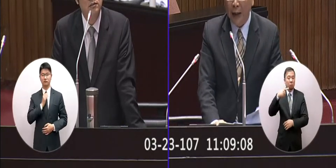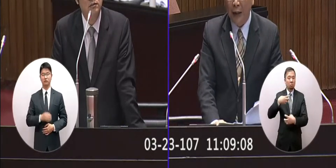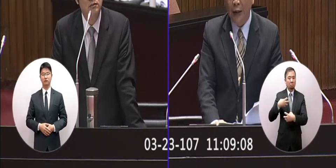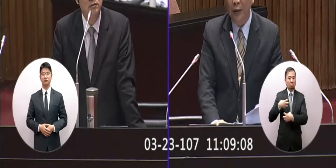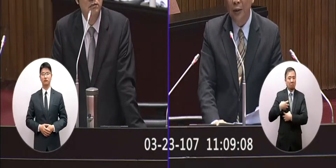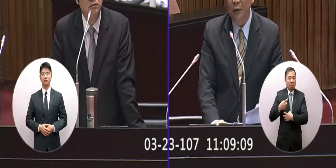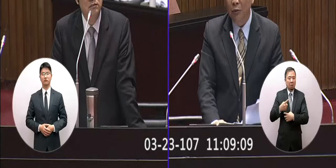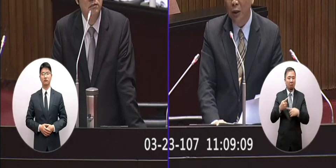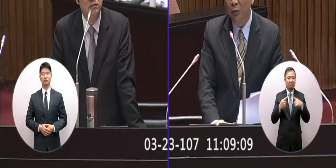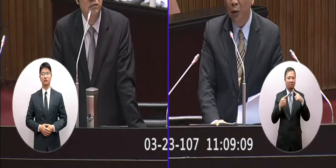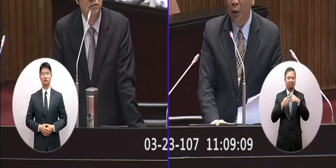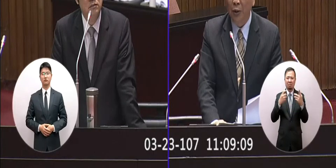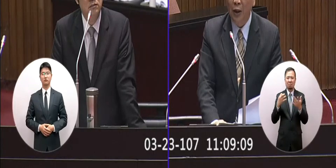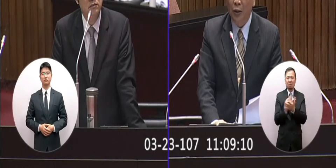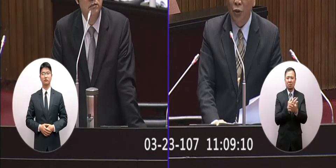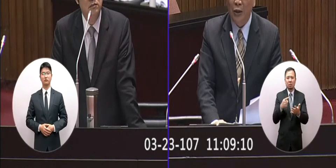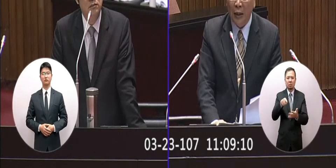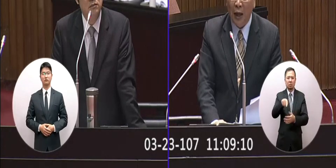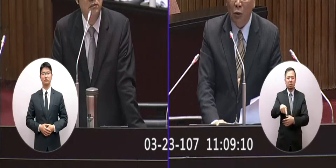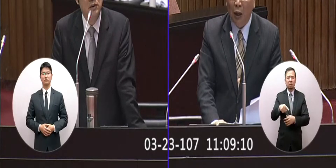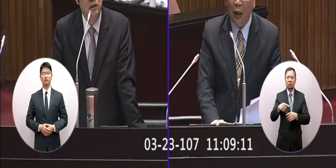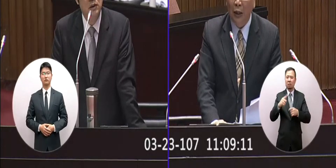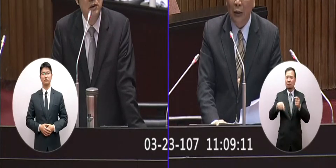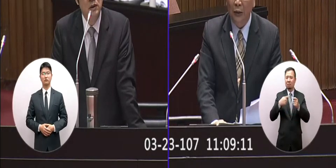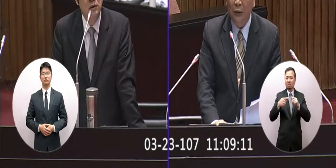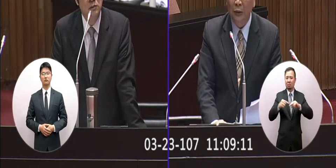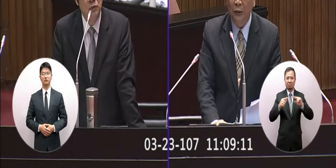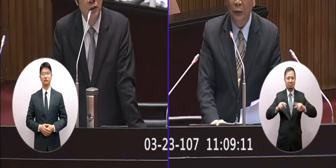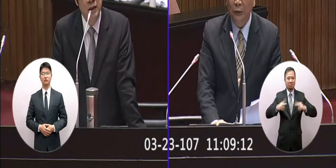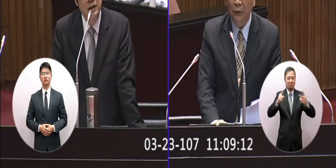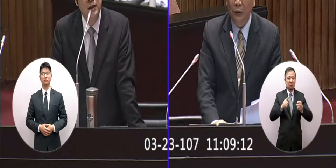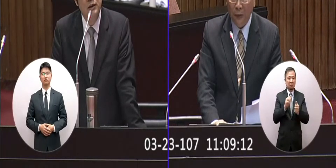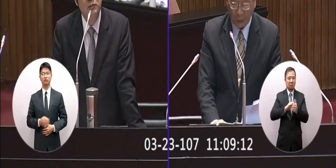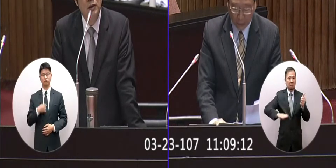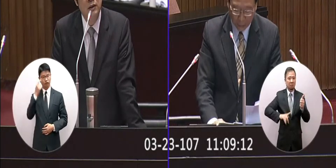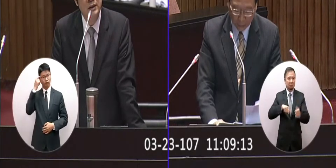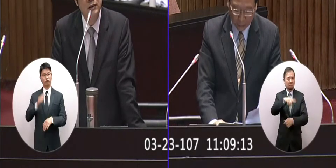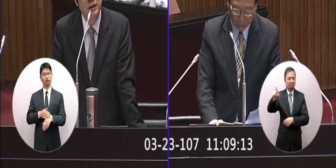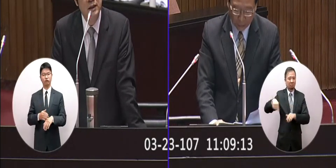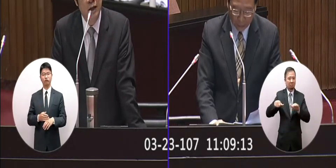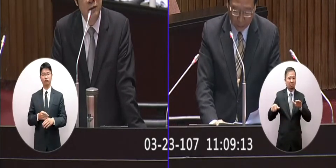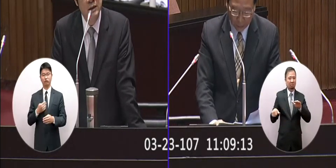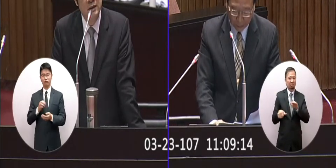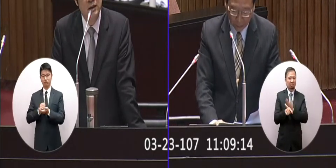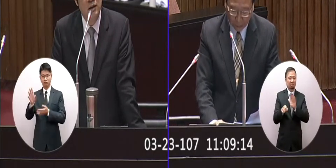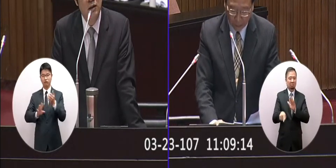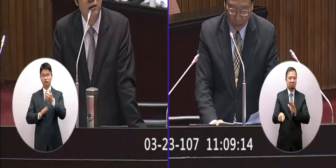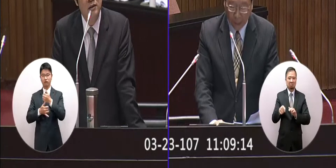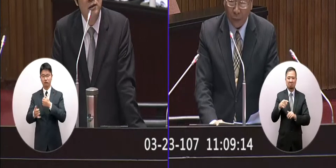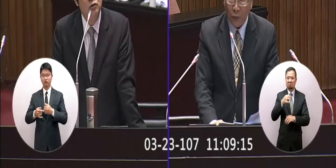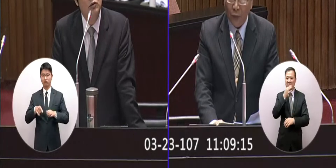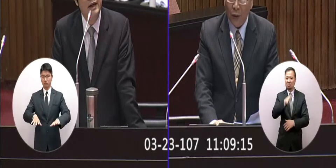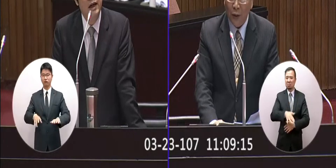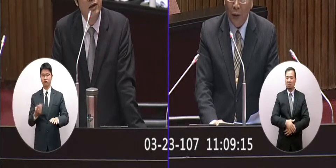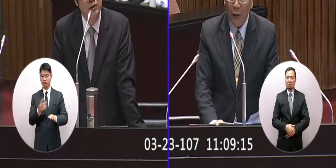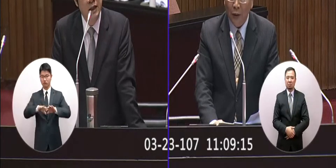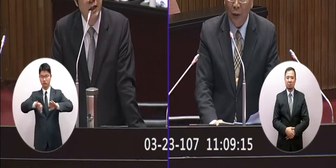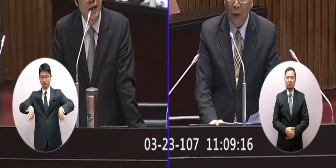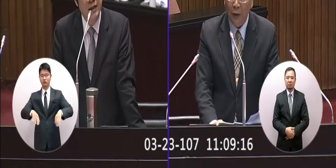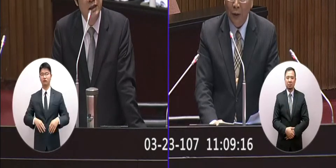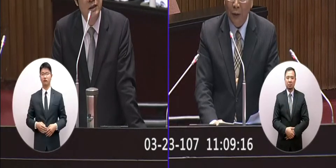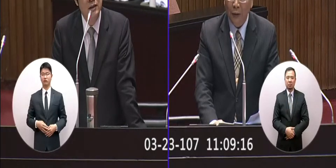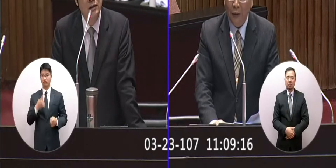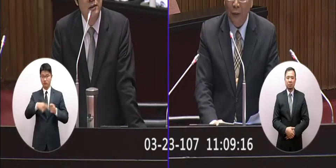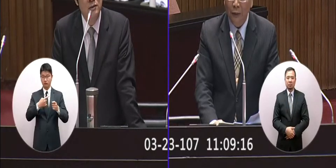再改革，我认为会不会雪上加霜啊？ 不会，跟林委员报告，就是因为这两回事情哈。固然呢，